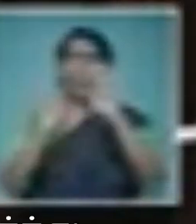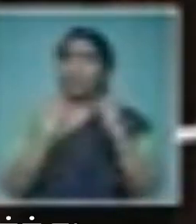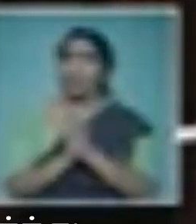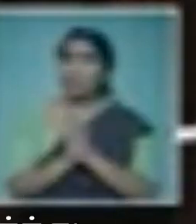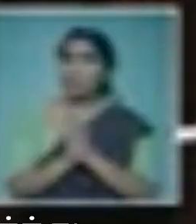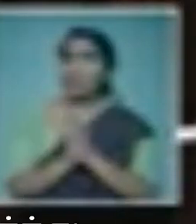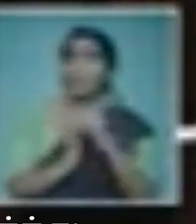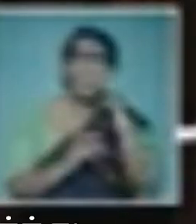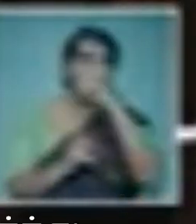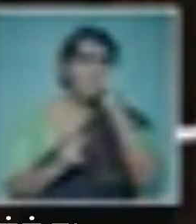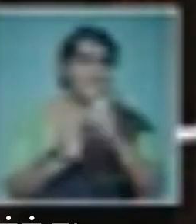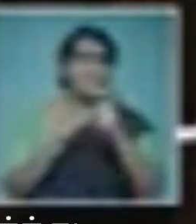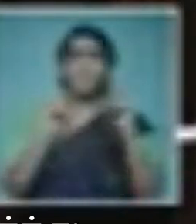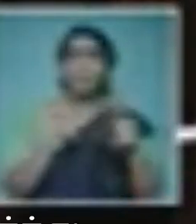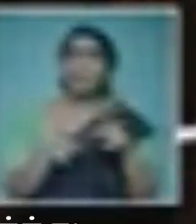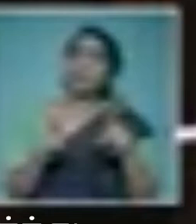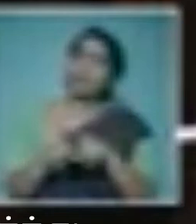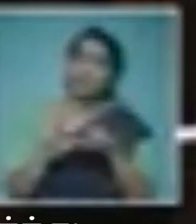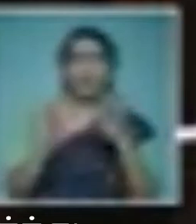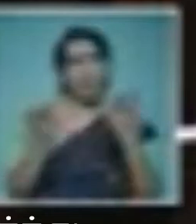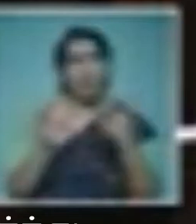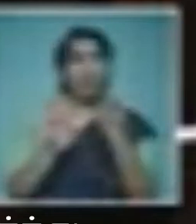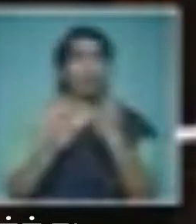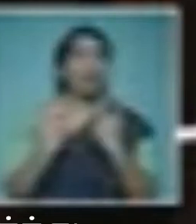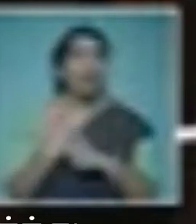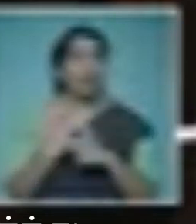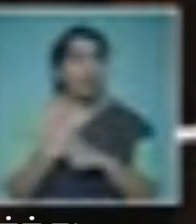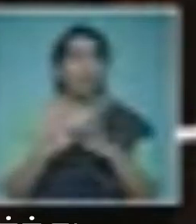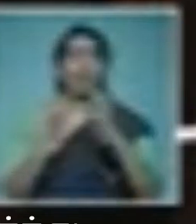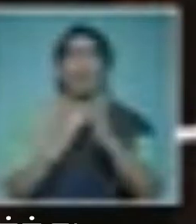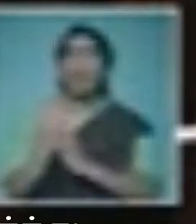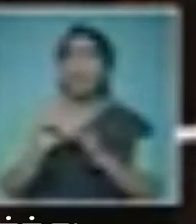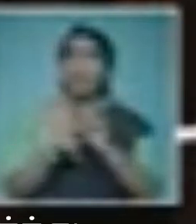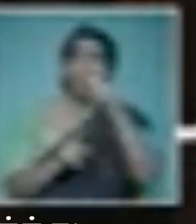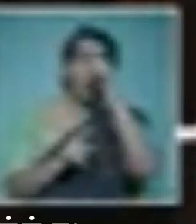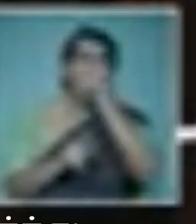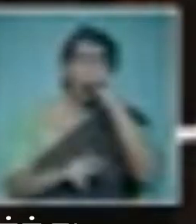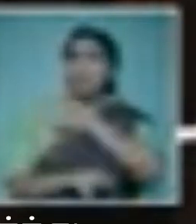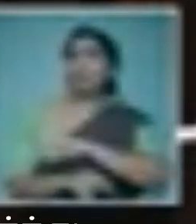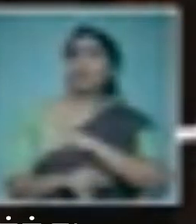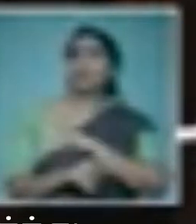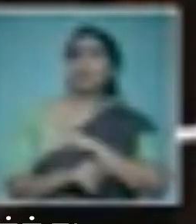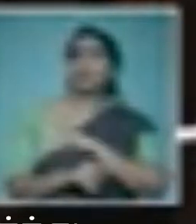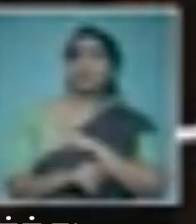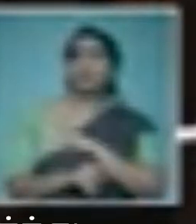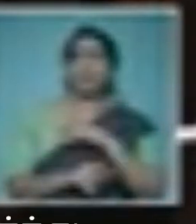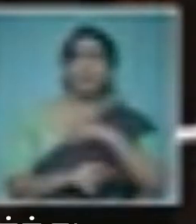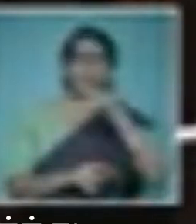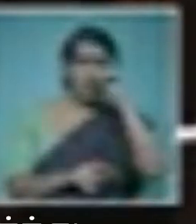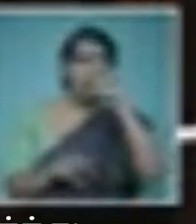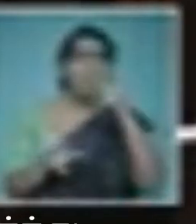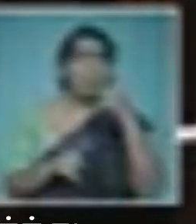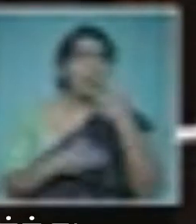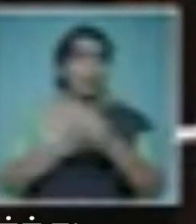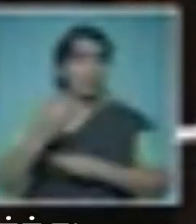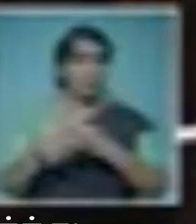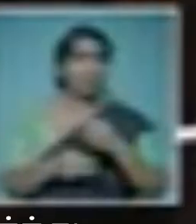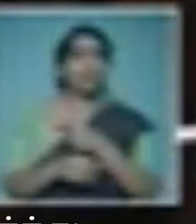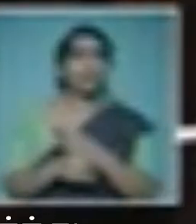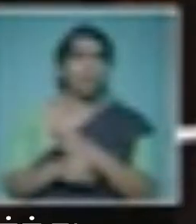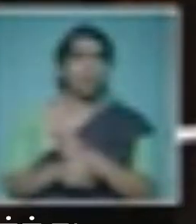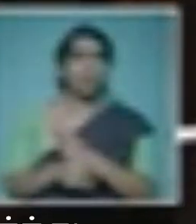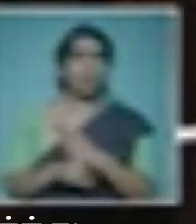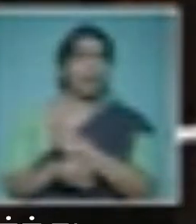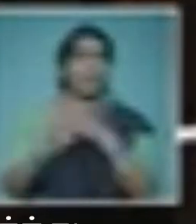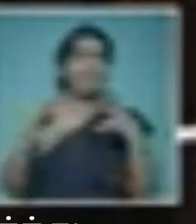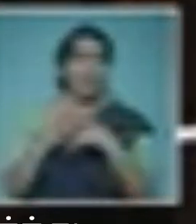පඩි දෙනවා එහෙම හරි කමක් නේ ආර්ථික හදනවා කියලා බලමු ඇමතිකම් අරන් හොරකම් කරන්නේ දැන් අපි ගත්තම ෆිෂරීස් ඩිපාර්ට්මන්ට් එක ගත්තම